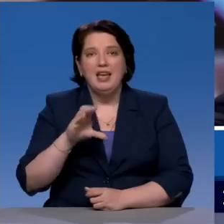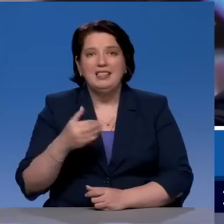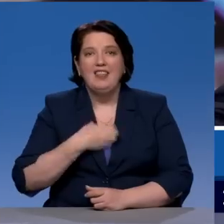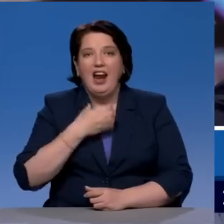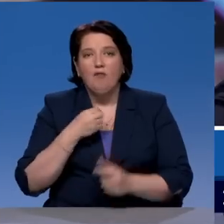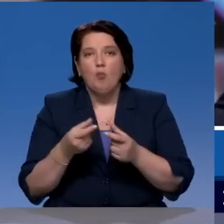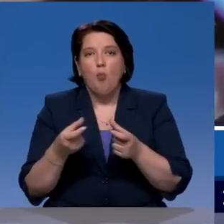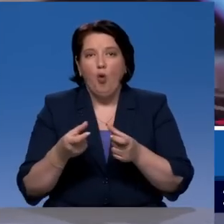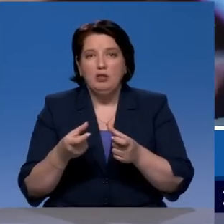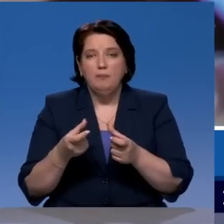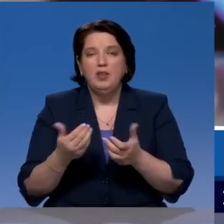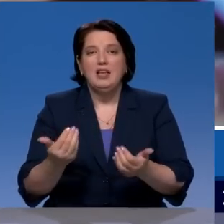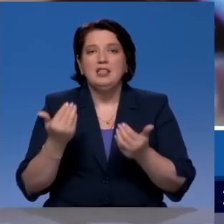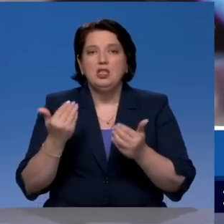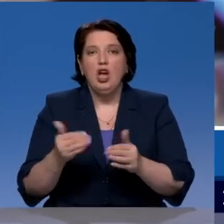Игорь Цикорин,